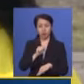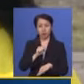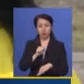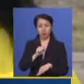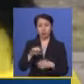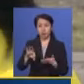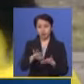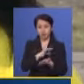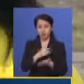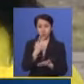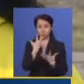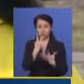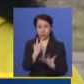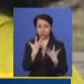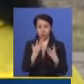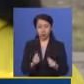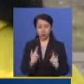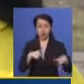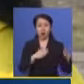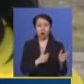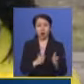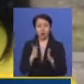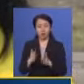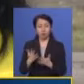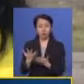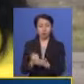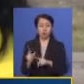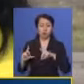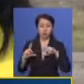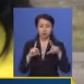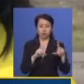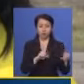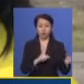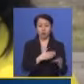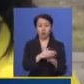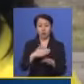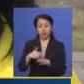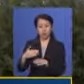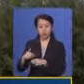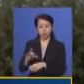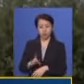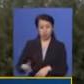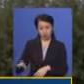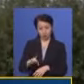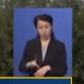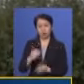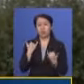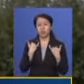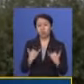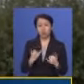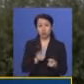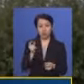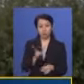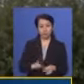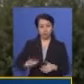2 дней организовали ее получение, транспортировку и распределение по району. Кроме этого, сейчас